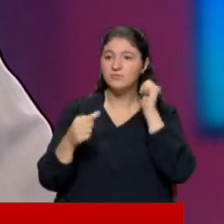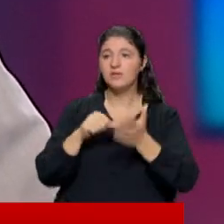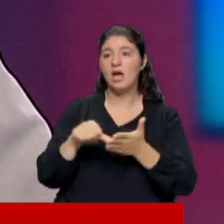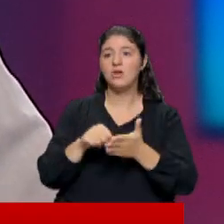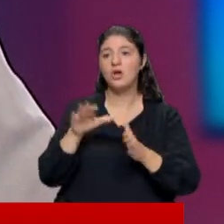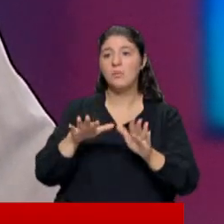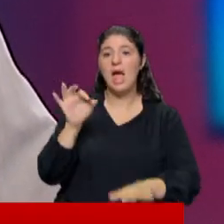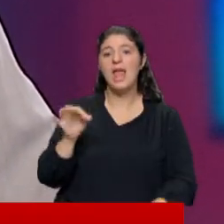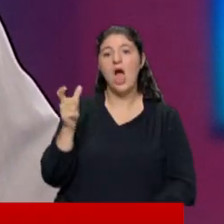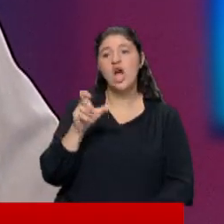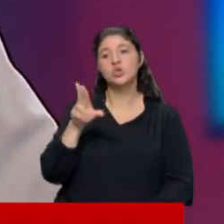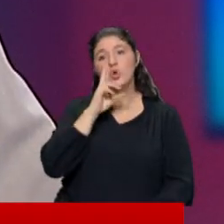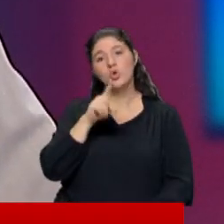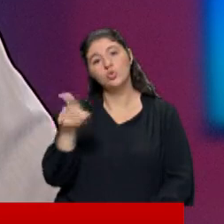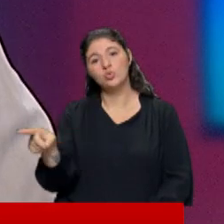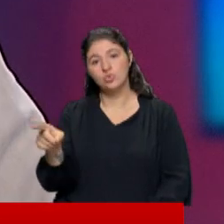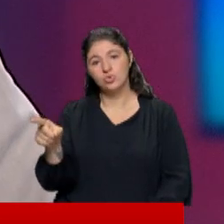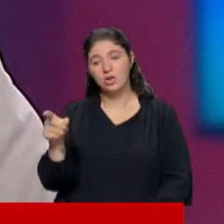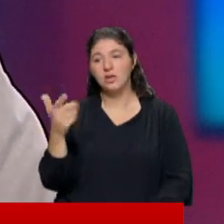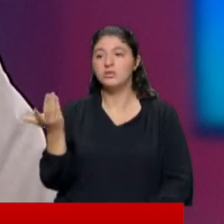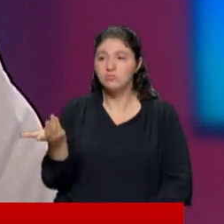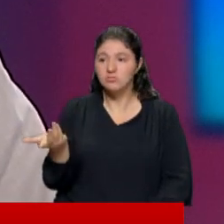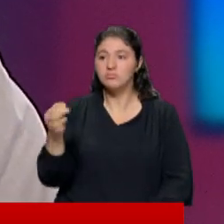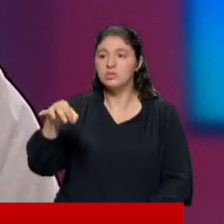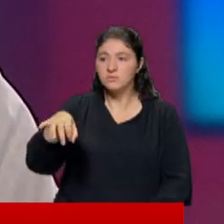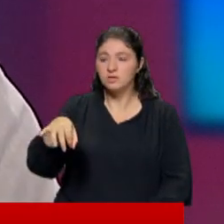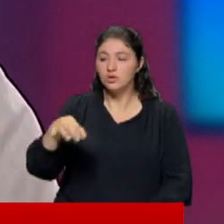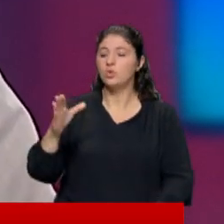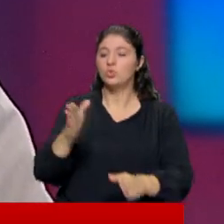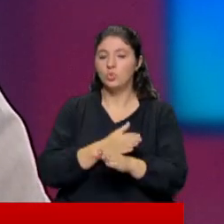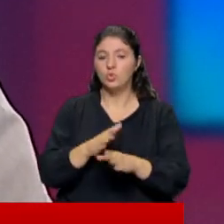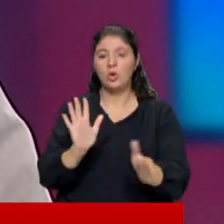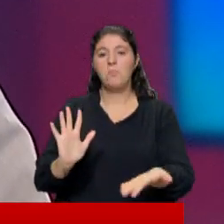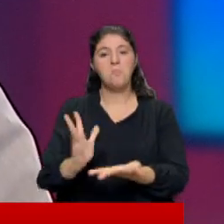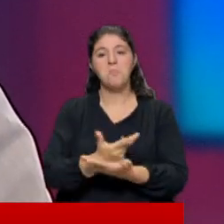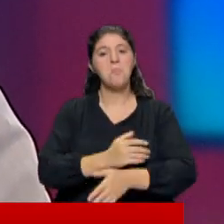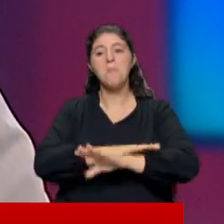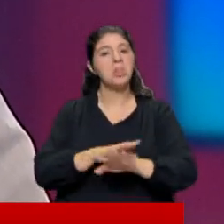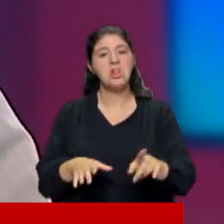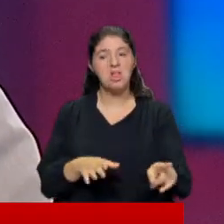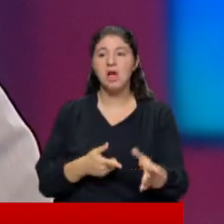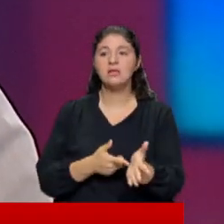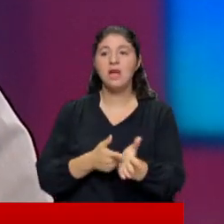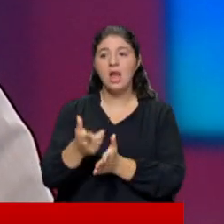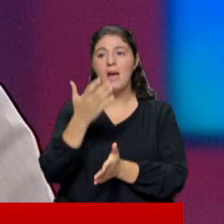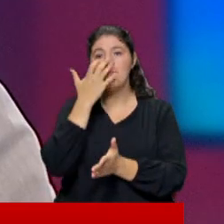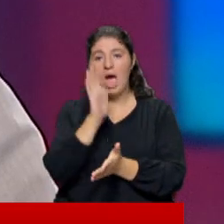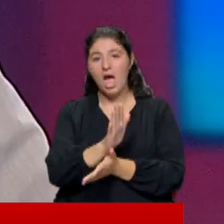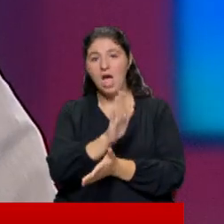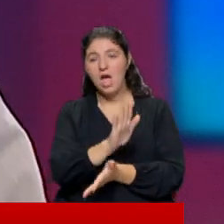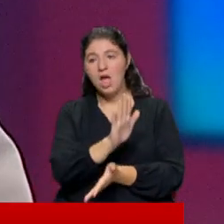aşağı yukarı Eylül ayının sonu. Şimdi ürününün hasatını yapmış, tarlasında